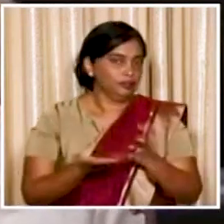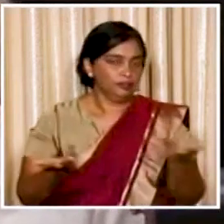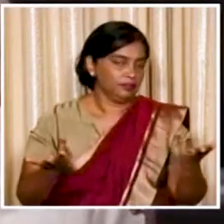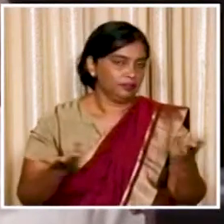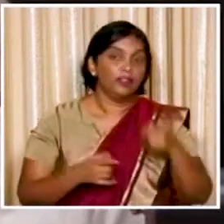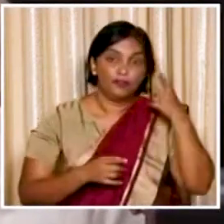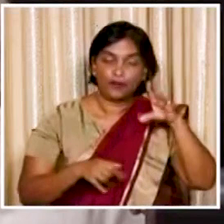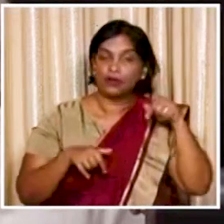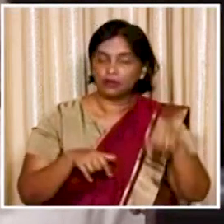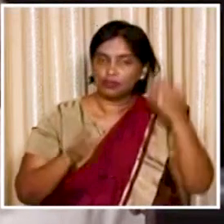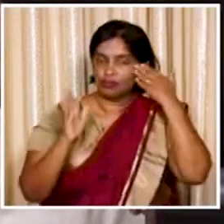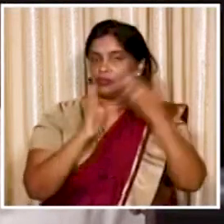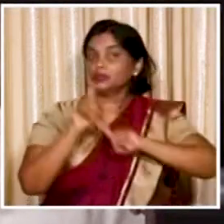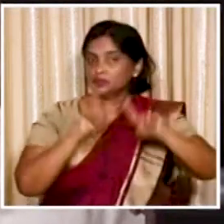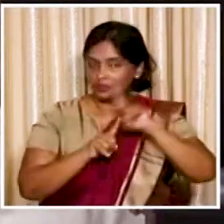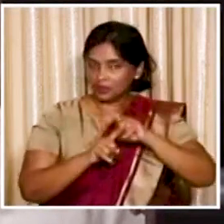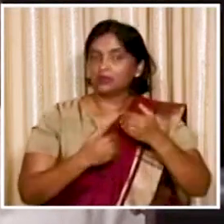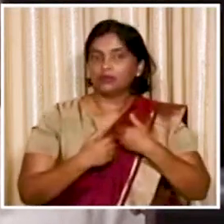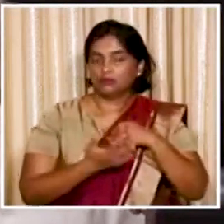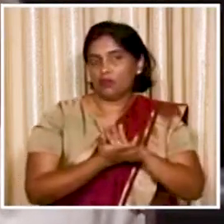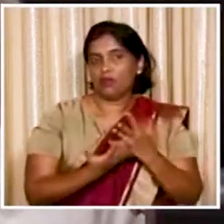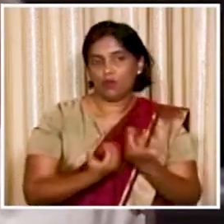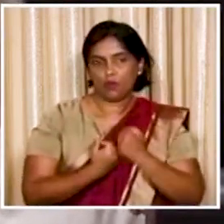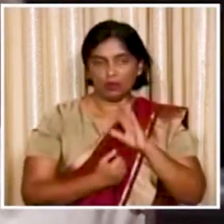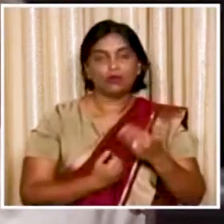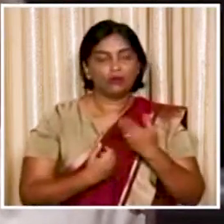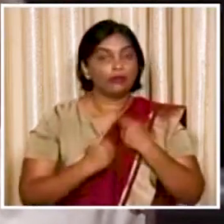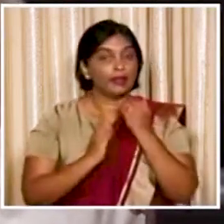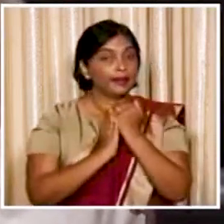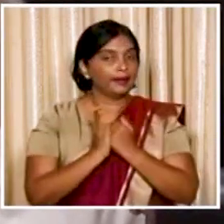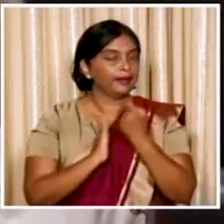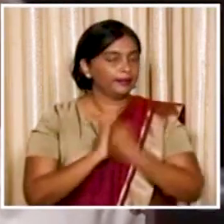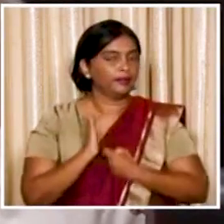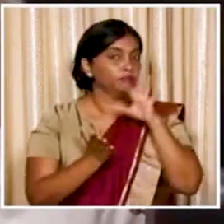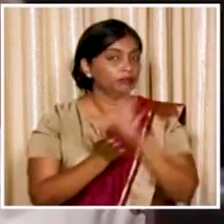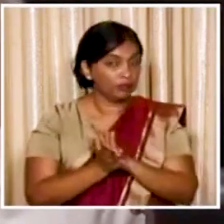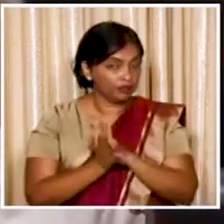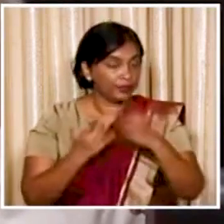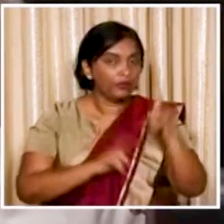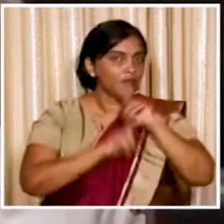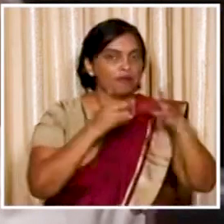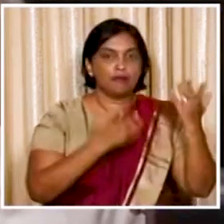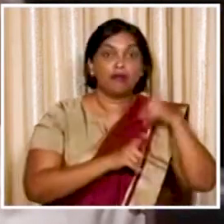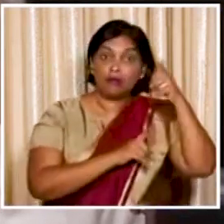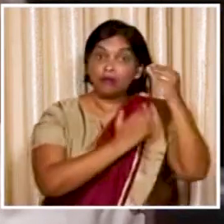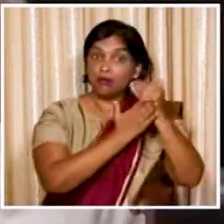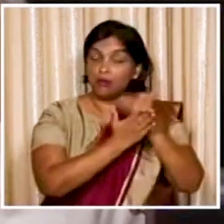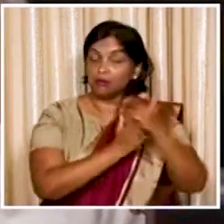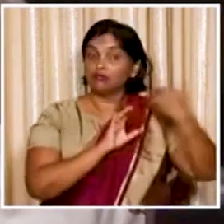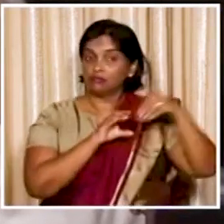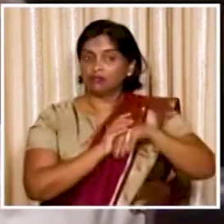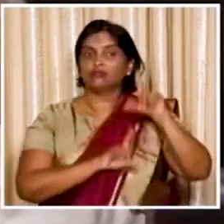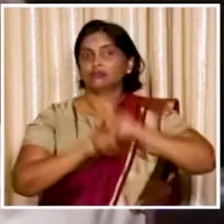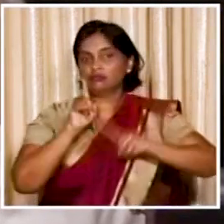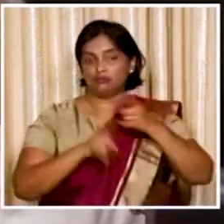නැහැ. ඒත් මේ ගැන සාකච්ඡා කරනකොට අපි තීරණ ගන්න ඕනේ. අපි කොන්දේසි දාලා සාකච්ඡාවට යන්න බෑ. එහෙනම් AI කොන්දේසි දාලා අපි එක